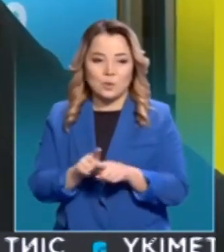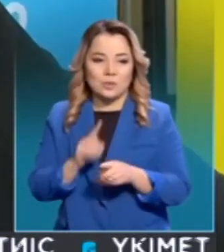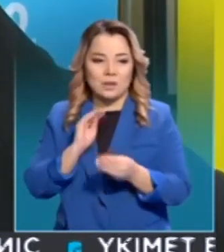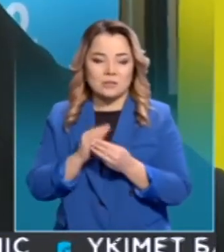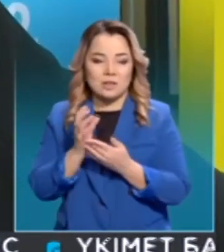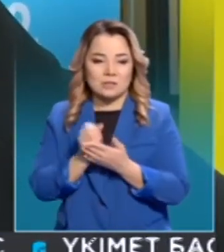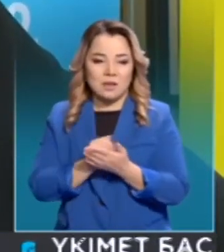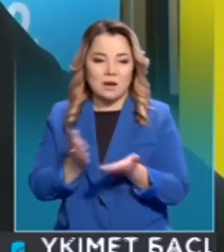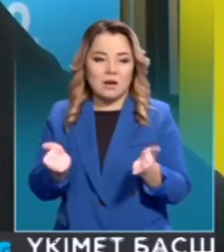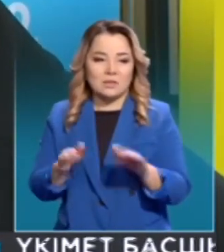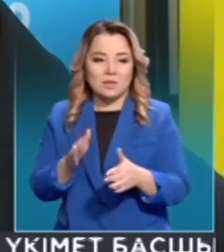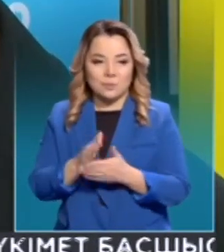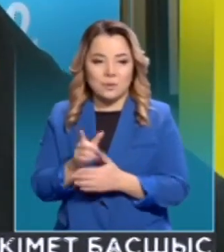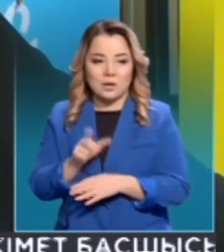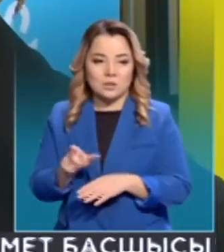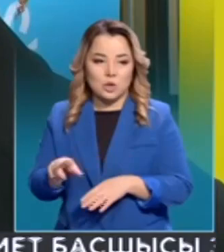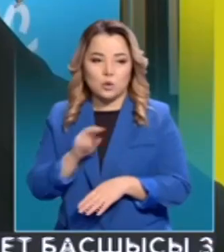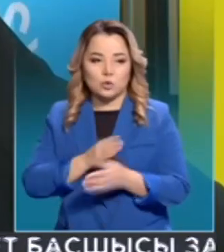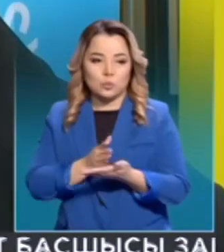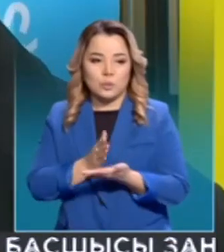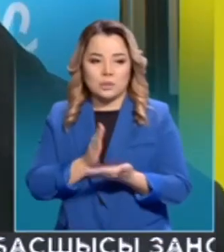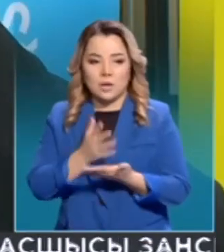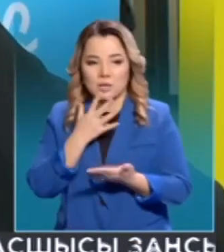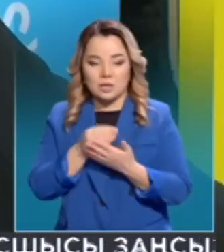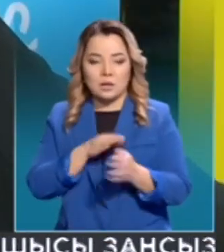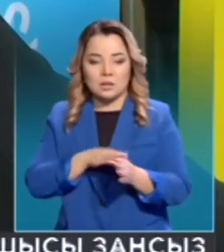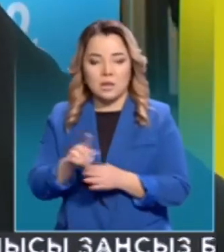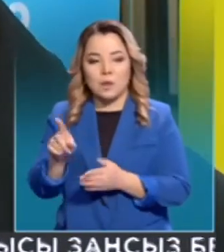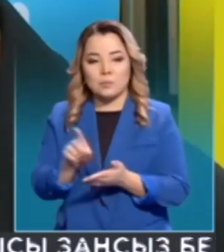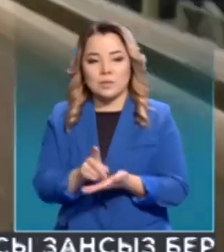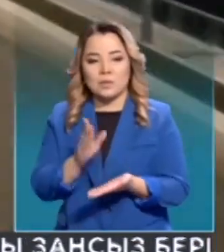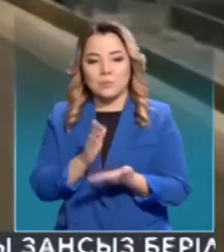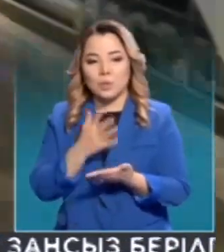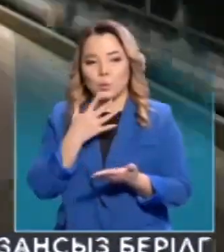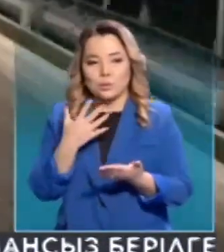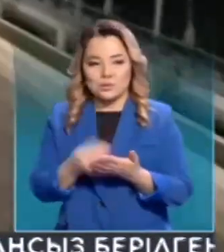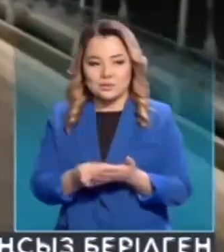сақталған 50-дей адам бізде жұмыс жасайды. Әрқайсының өзінің атқаратын міндеттері бар.